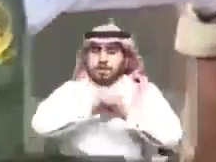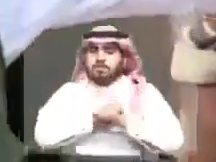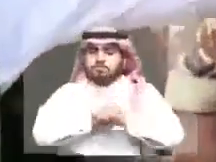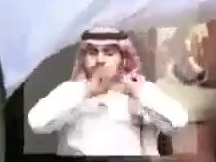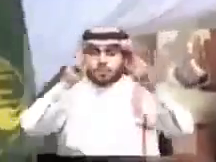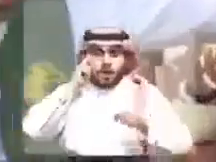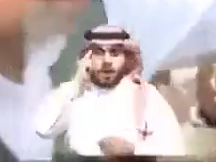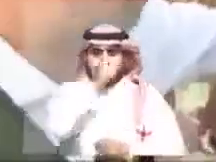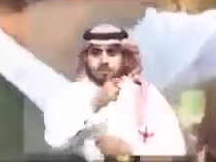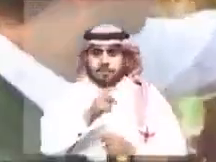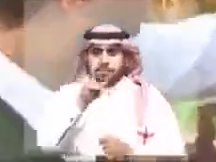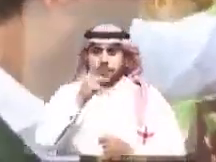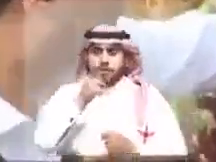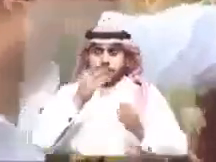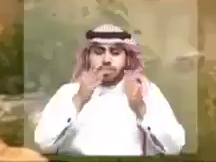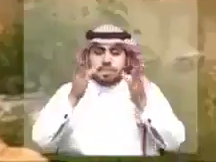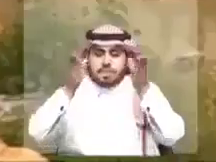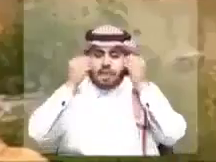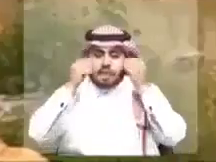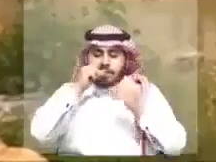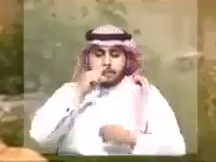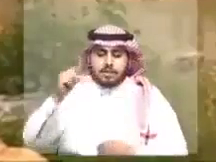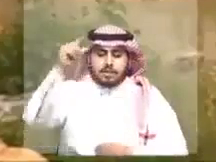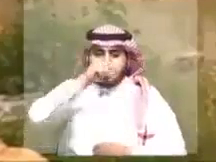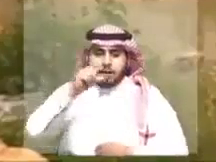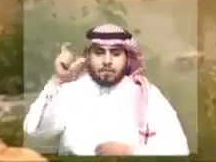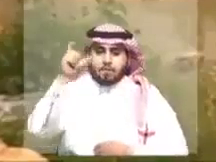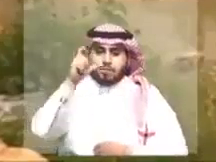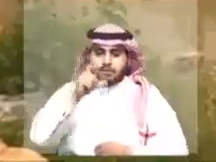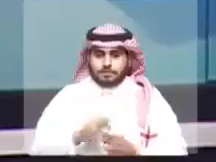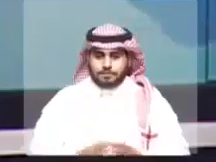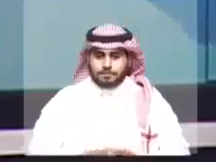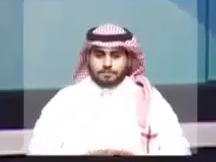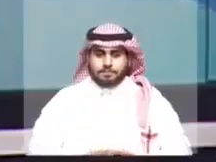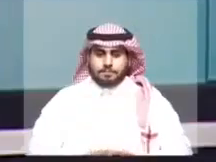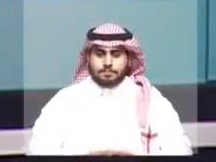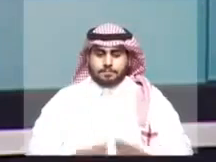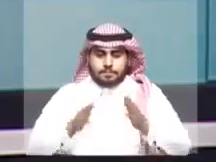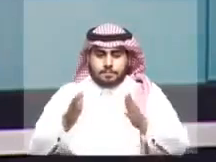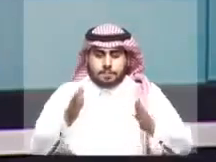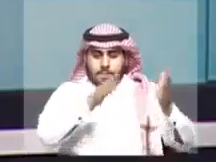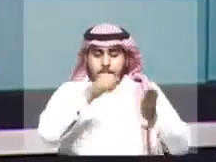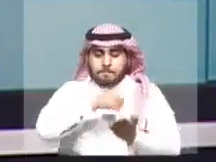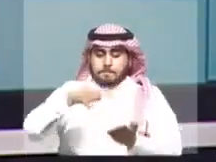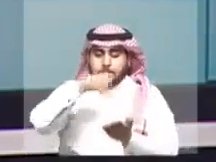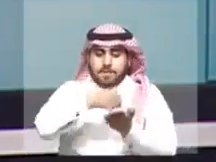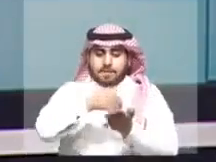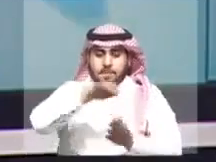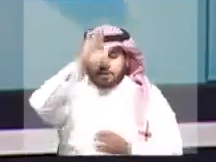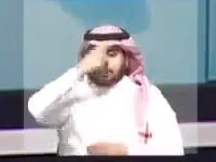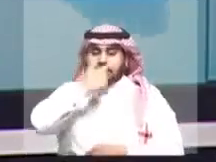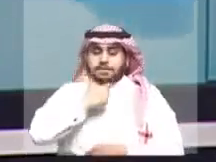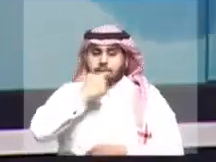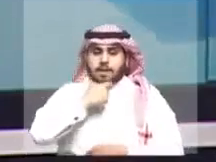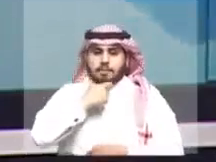السامية والمستمدة من تعاليم الدين الإسلامي الحنيف. كما سلم مركز الملك سلمان للإغاثة